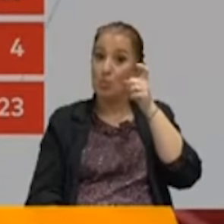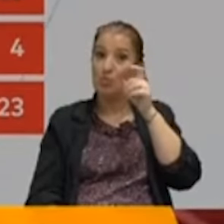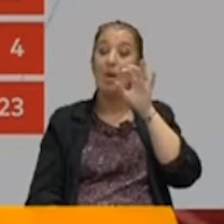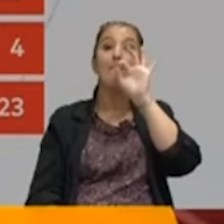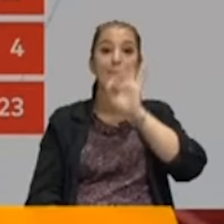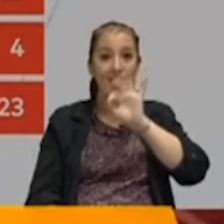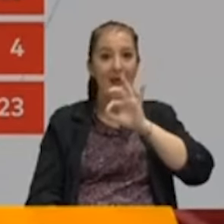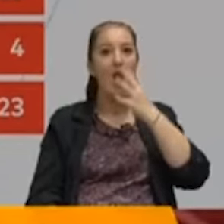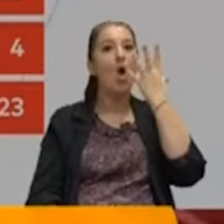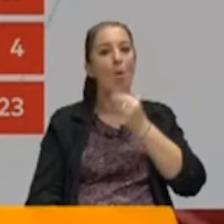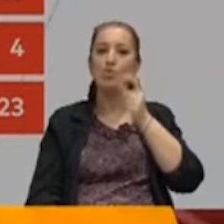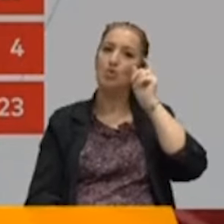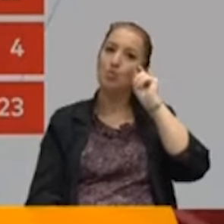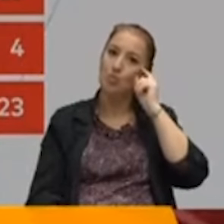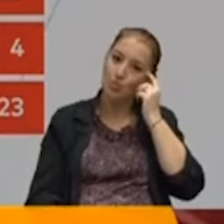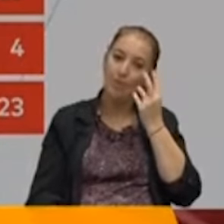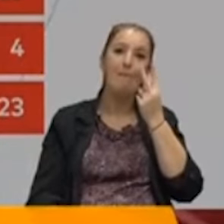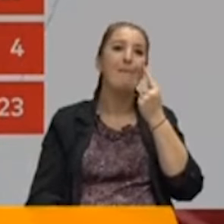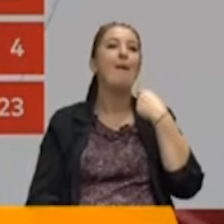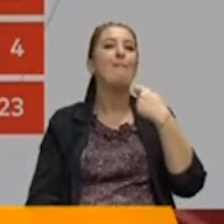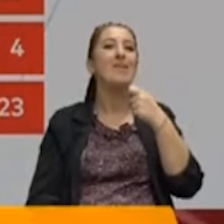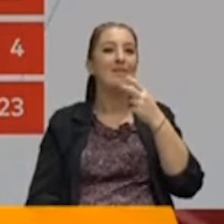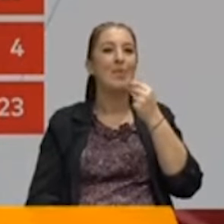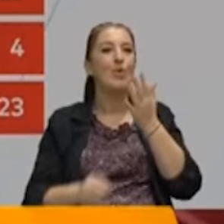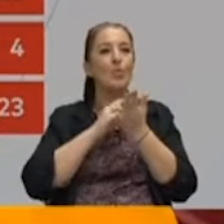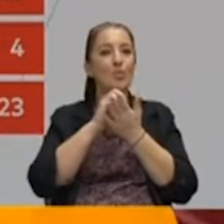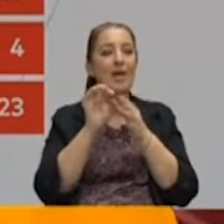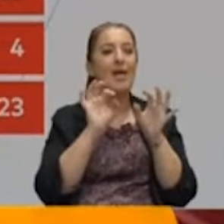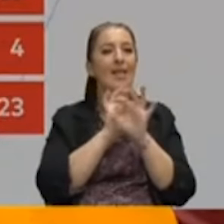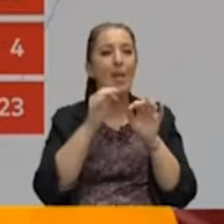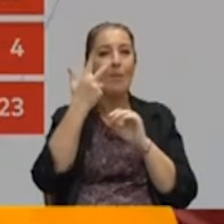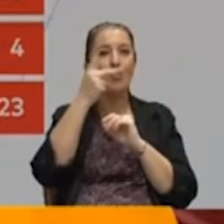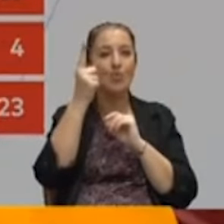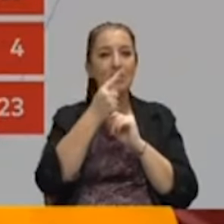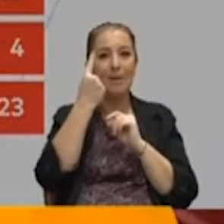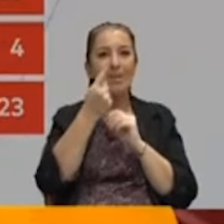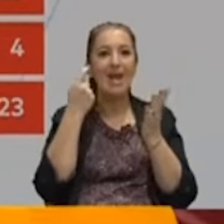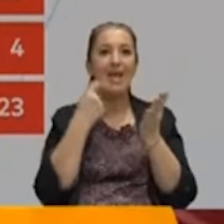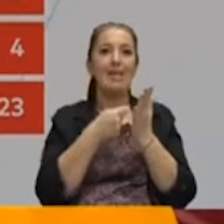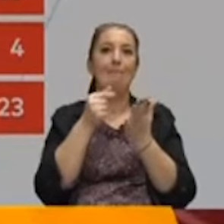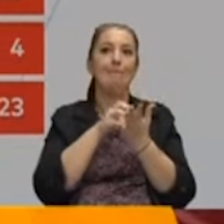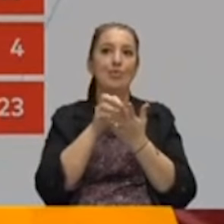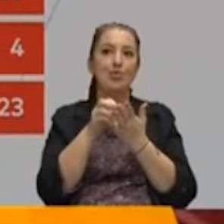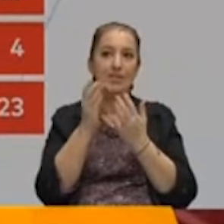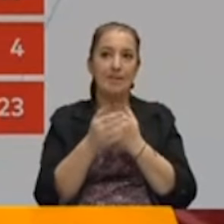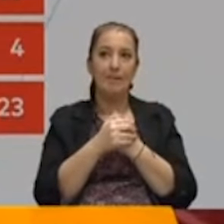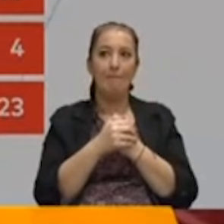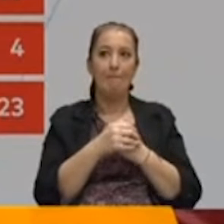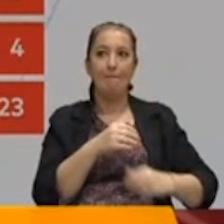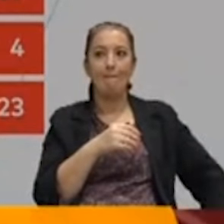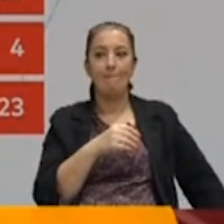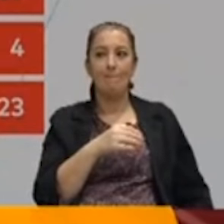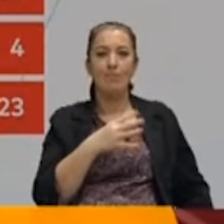28.9 milyar olmasını öngördüğümüz gider bütçesinin tam 1/3'ü yatırım bütçesidir. Çok